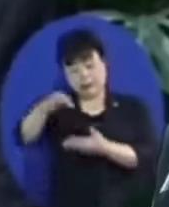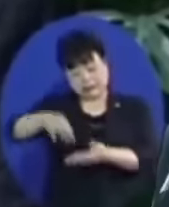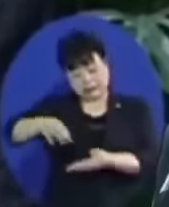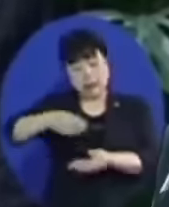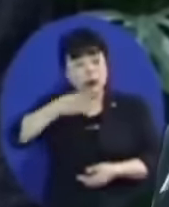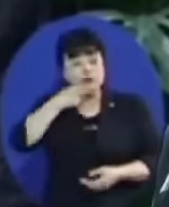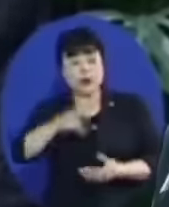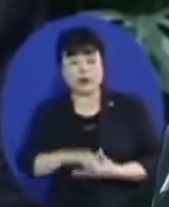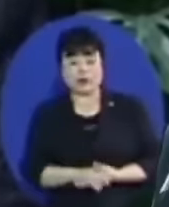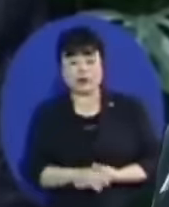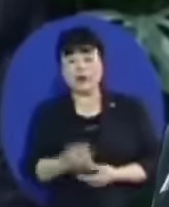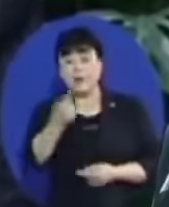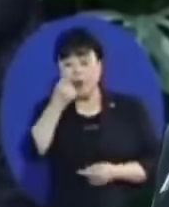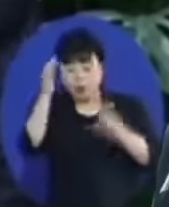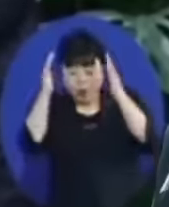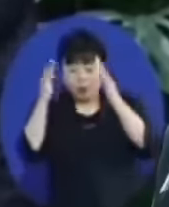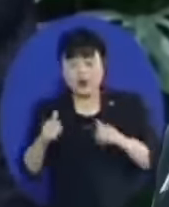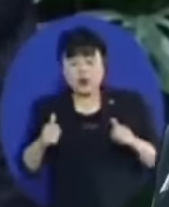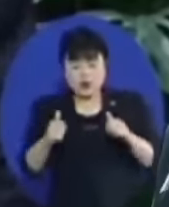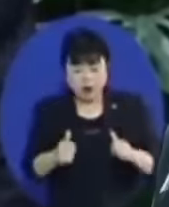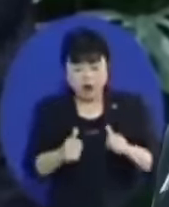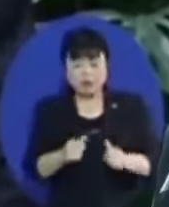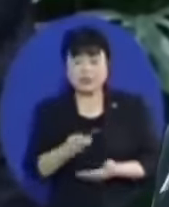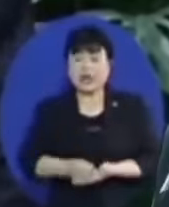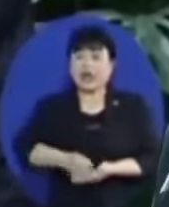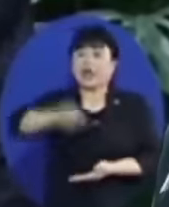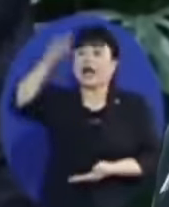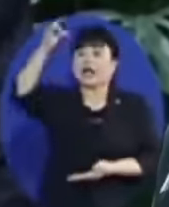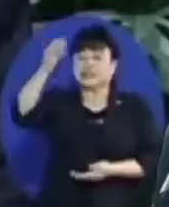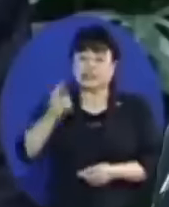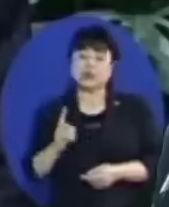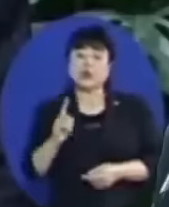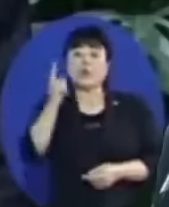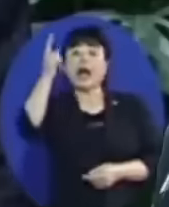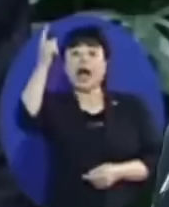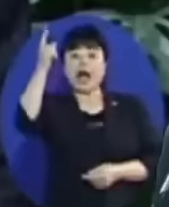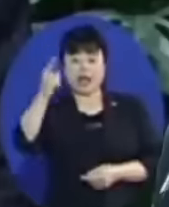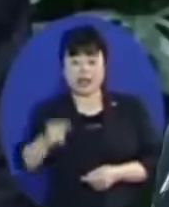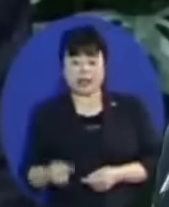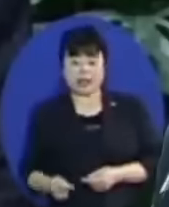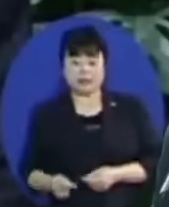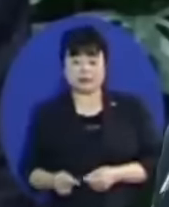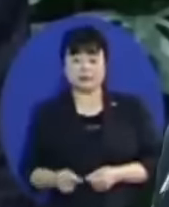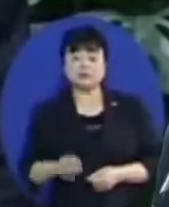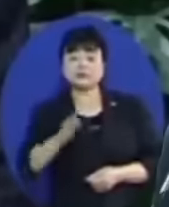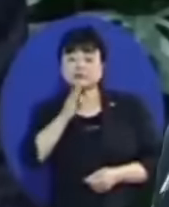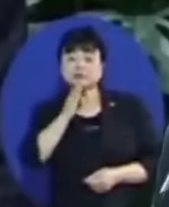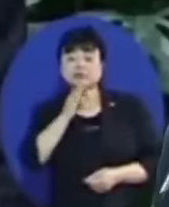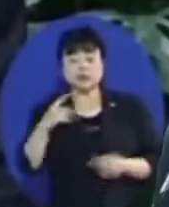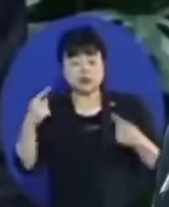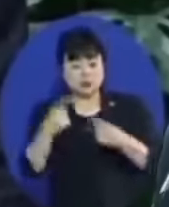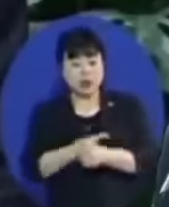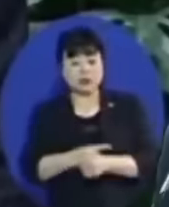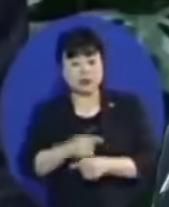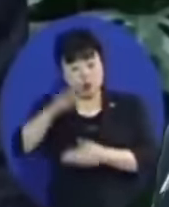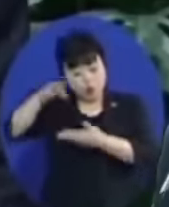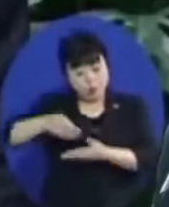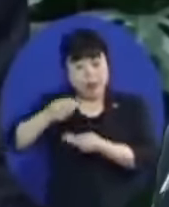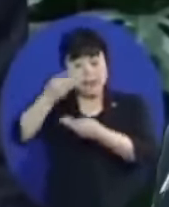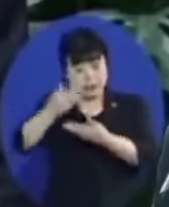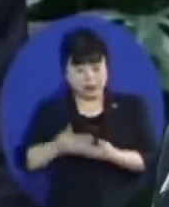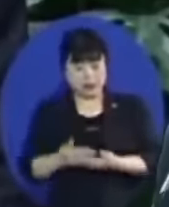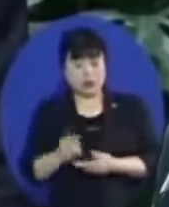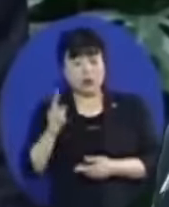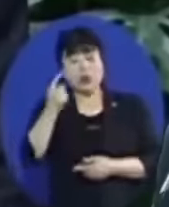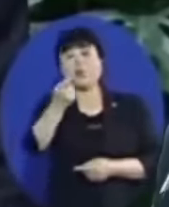없습니다. 배워서 가치가 있는 사람이 되면은 그 몸의 가치의 대가를 받을 수가 있는 것입니다.